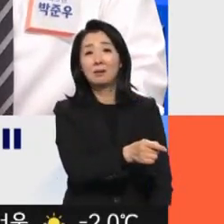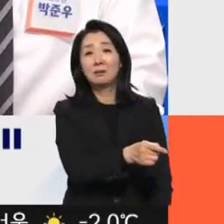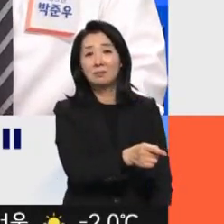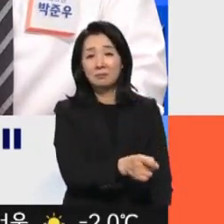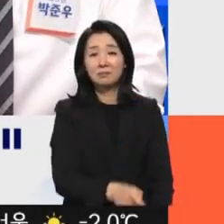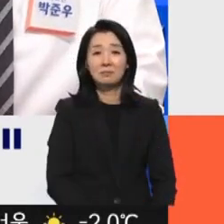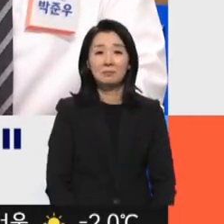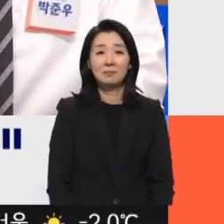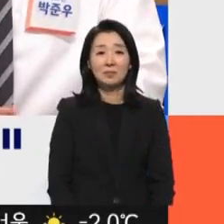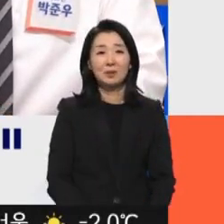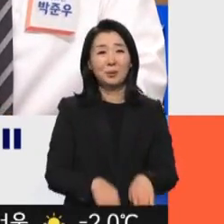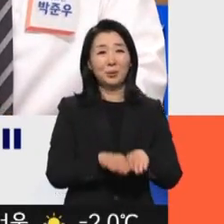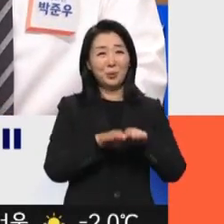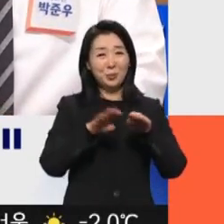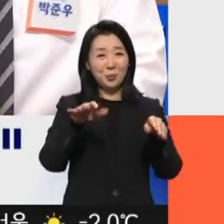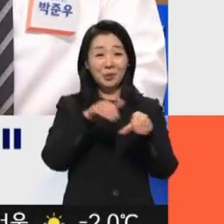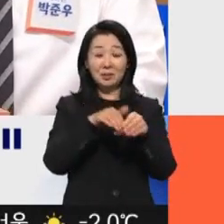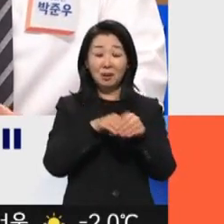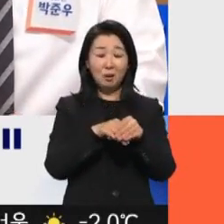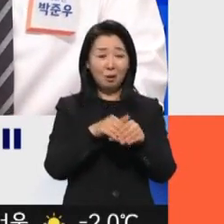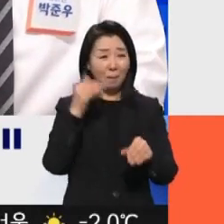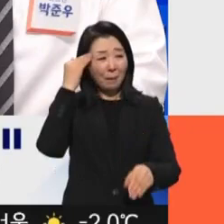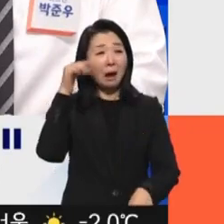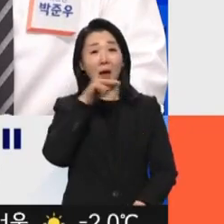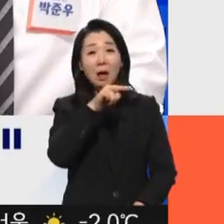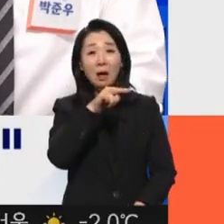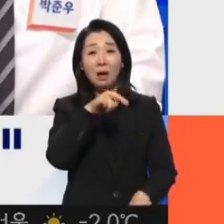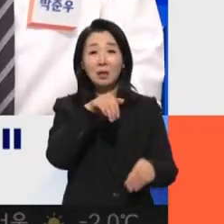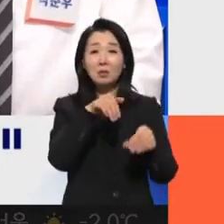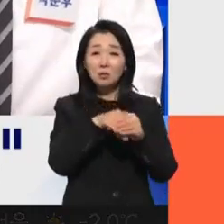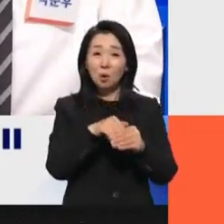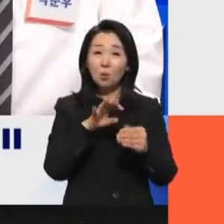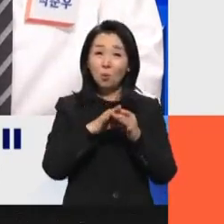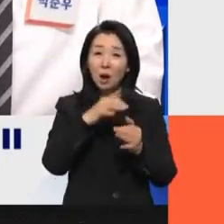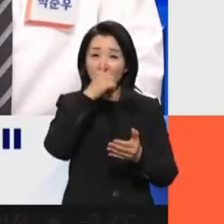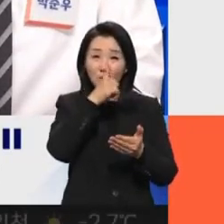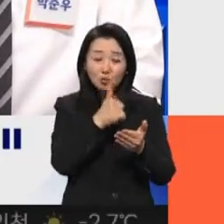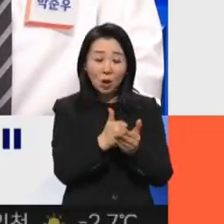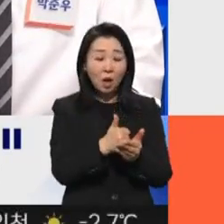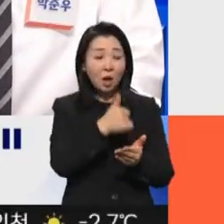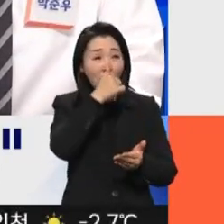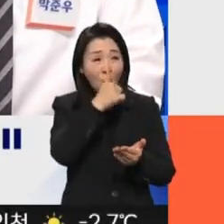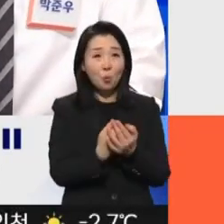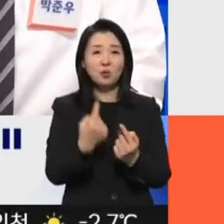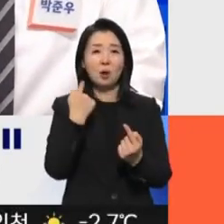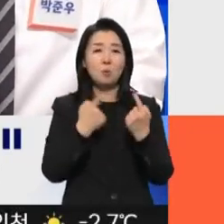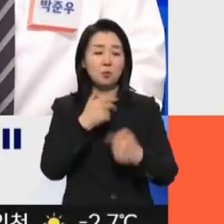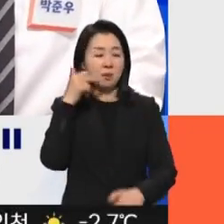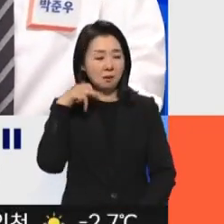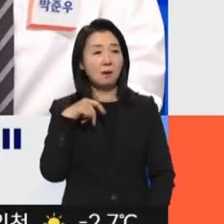이렇게 되물으면서 공정선거를 훼손한 선거 관련 범죄는 그 어떠한 범죄보다 엄중하다고 지적했습니다.